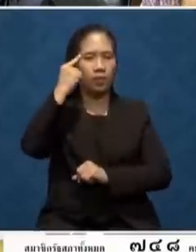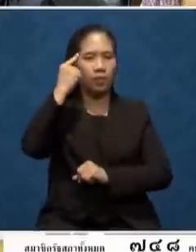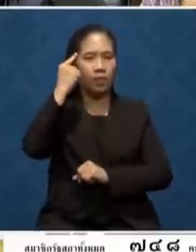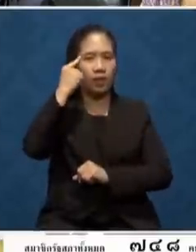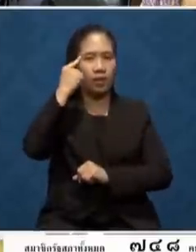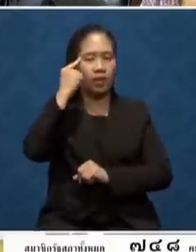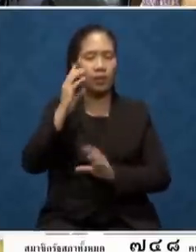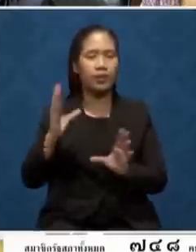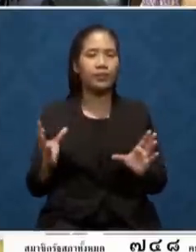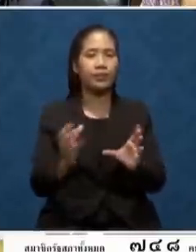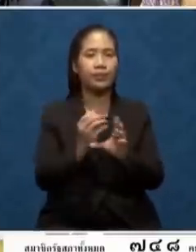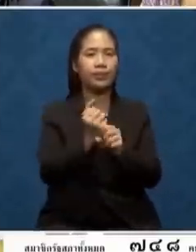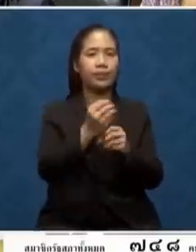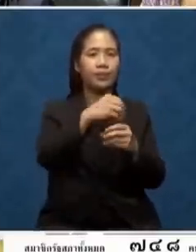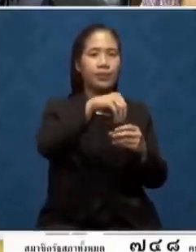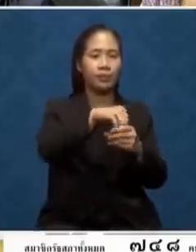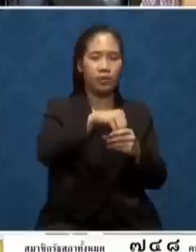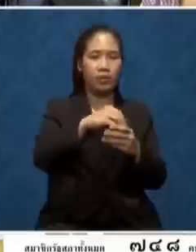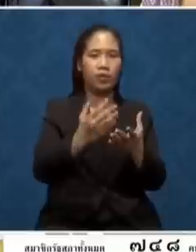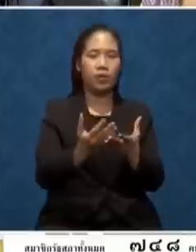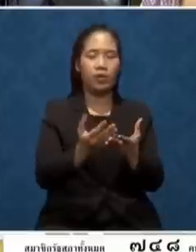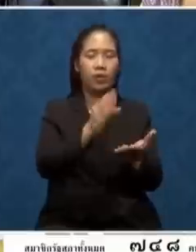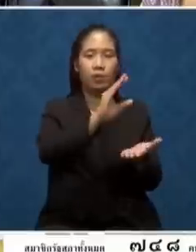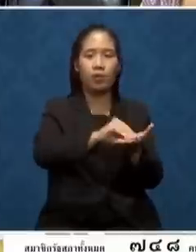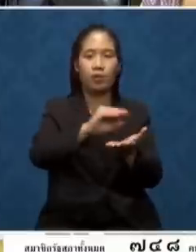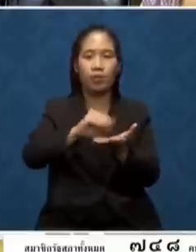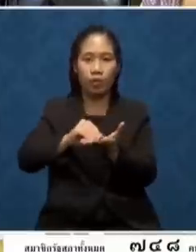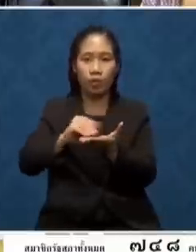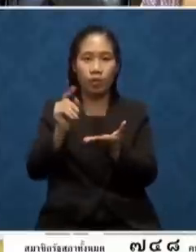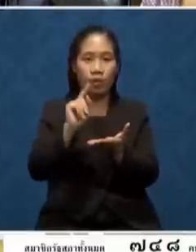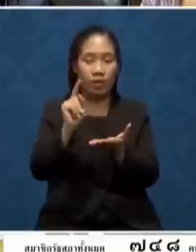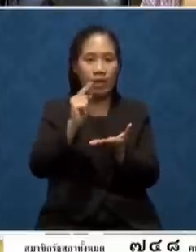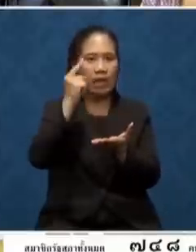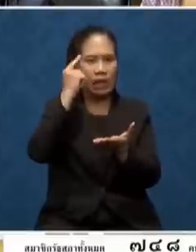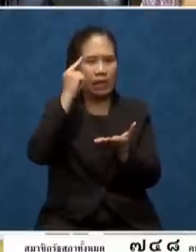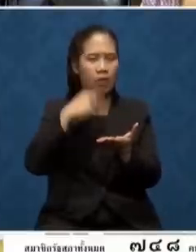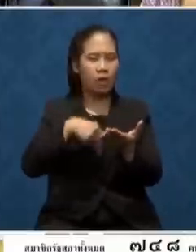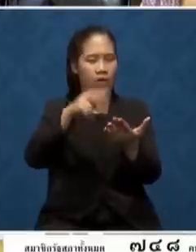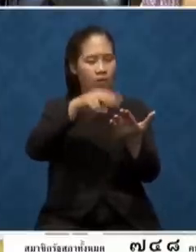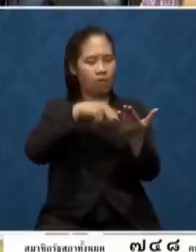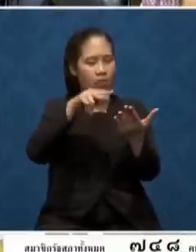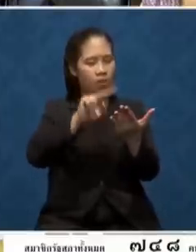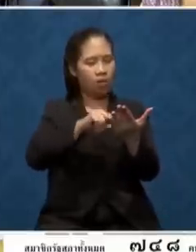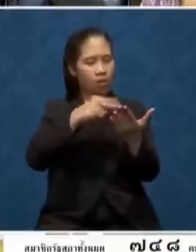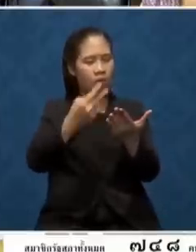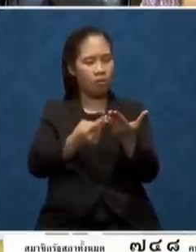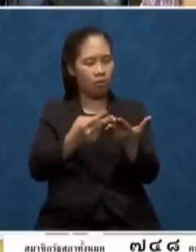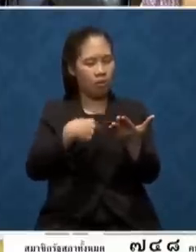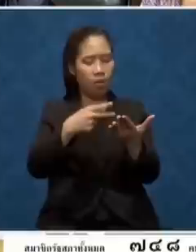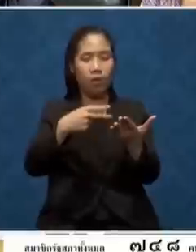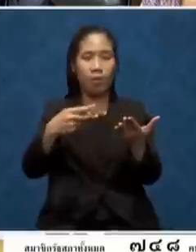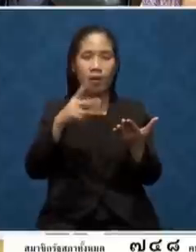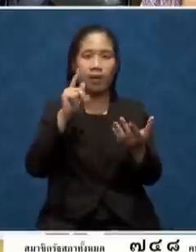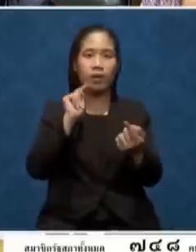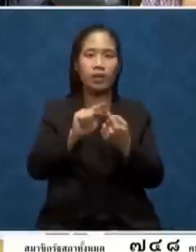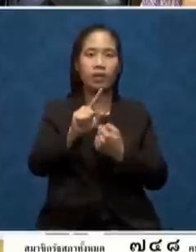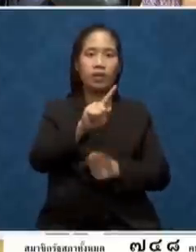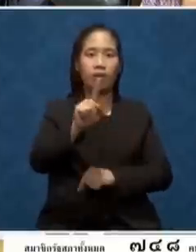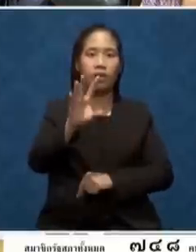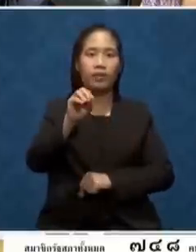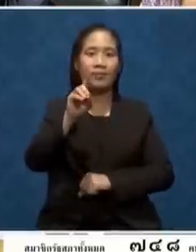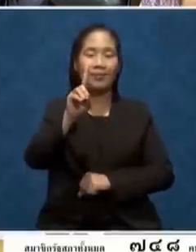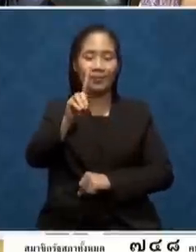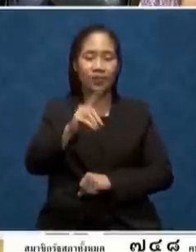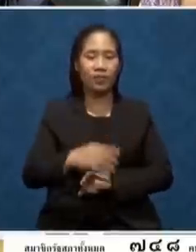ยอดควบรวมเข้ากับการตีความตามข้อ 150แล้ว